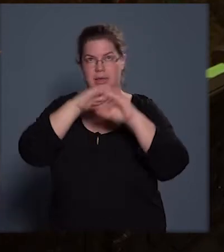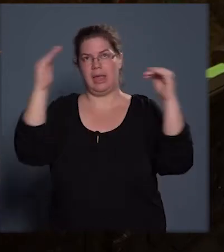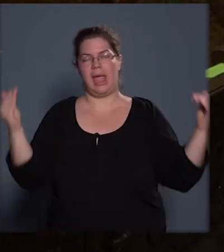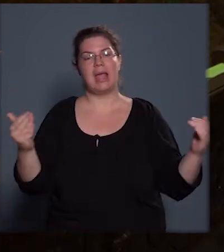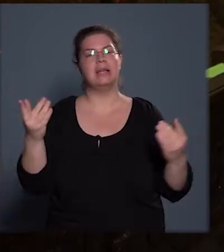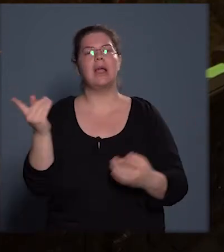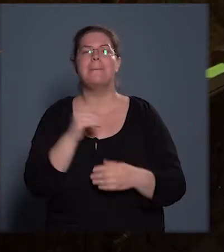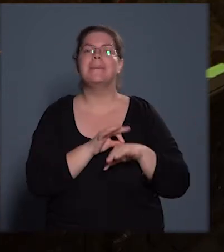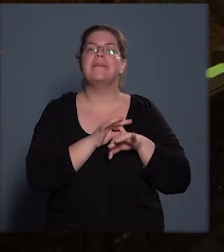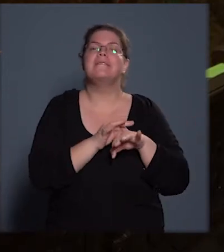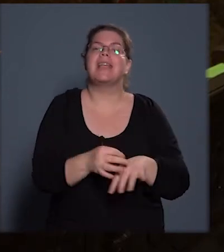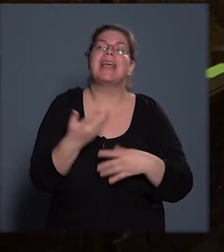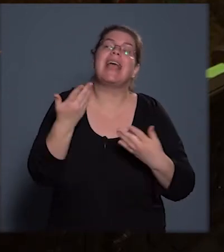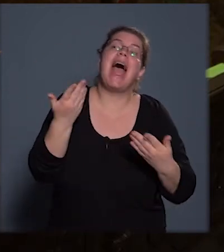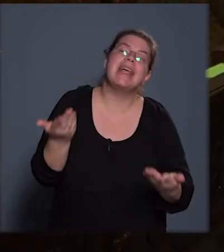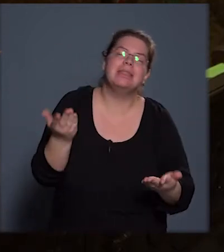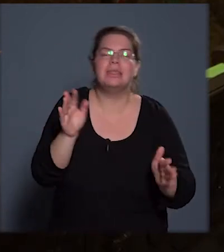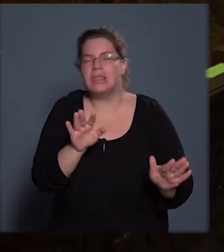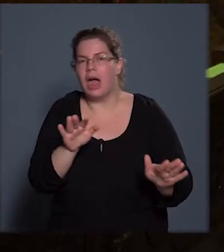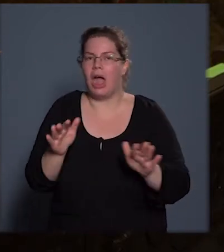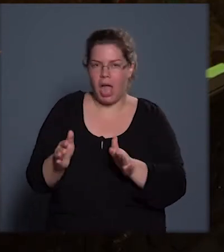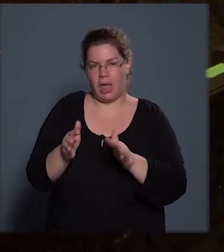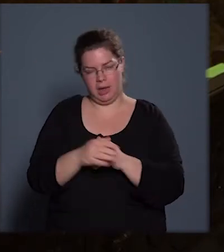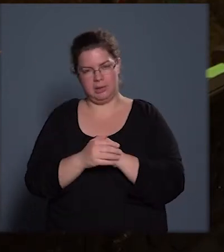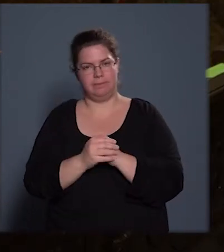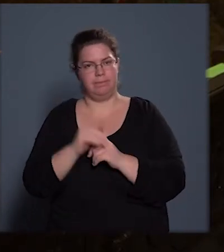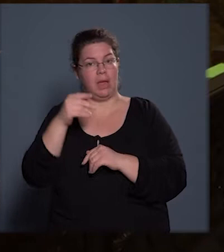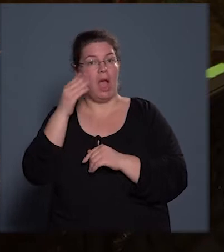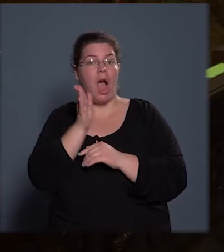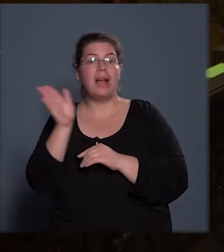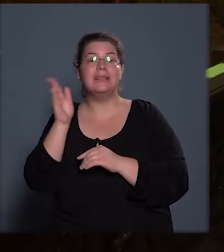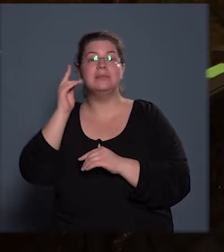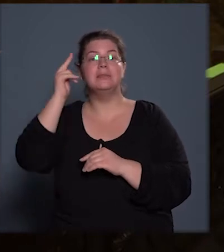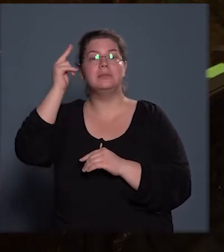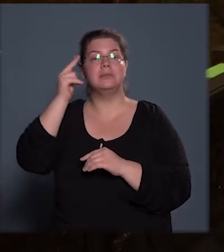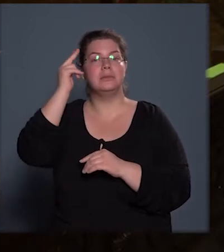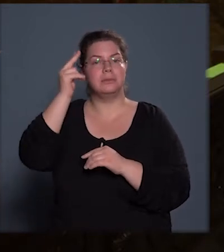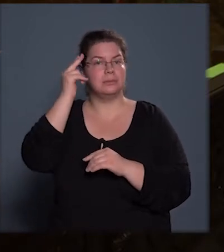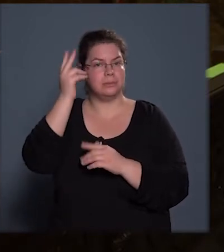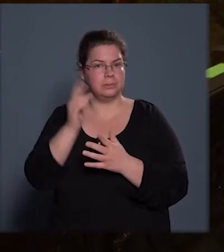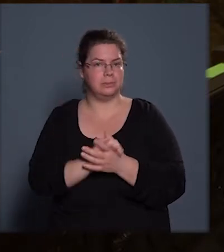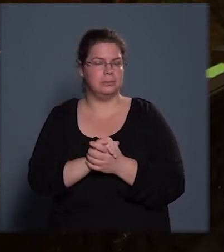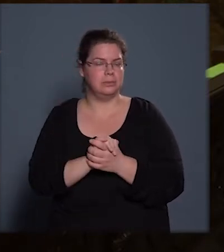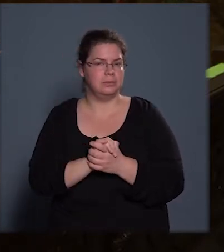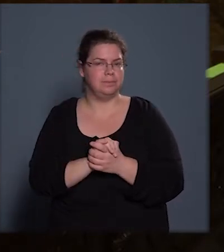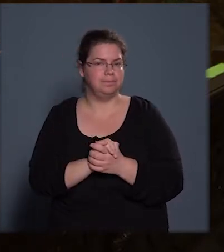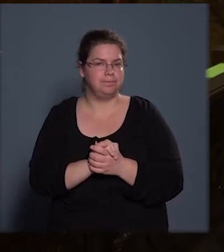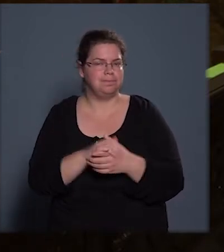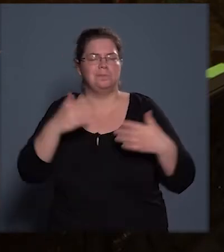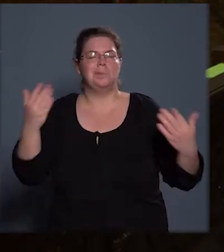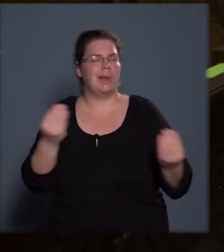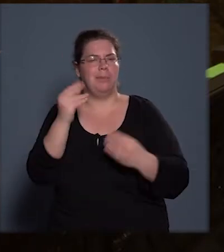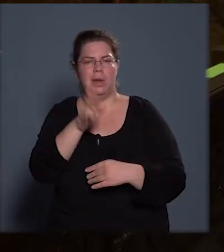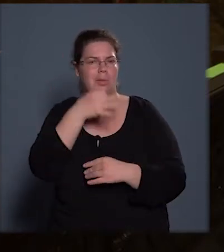ami vezethette a keleti bölcseket. Miről van itt szó?